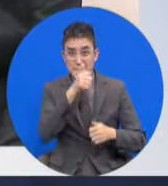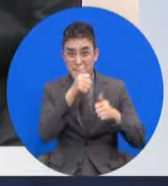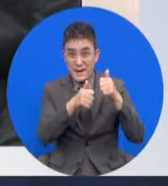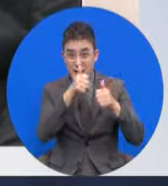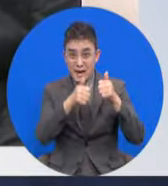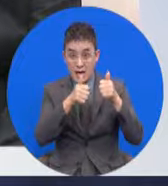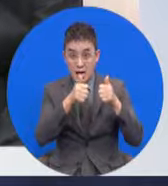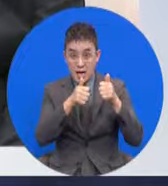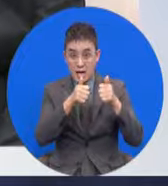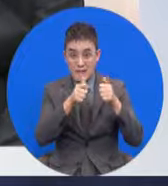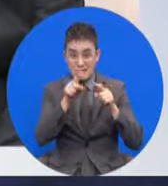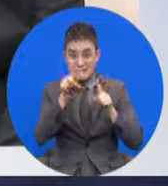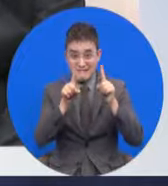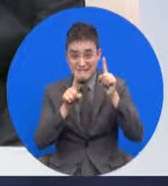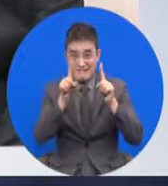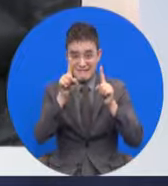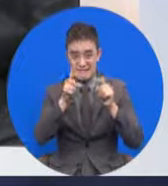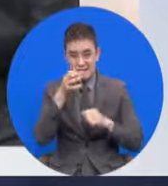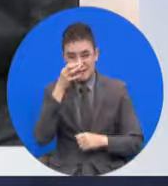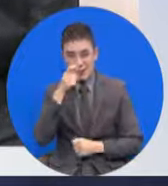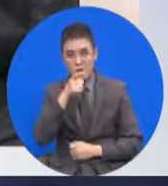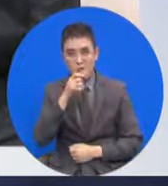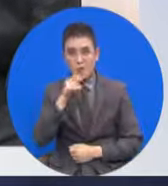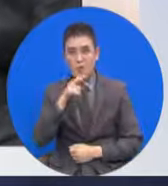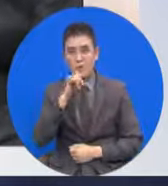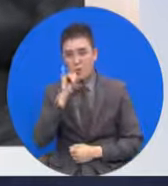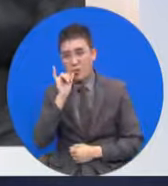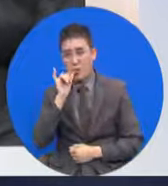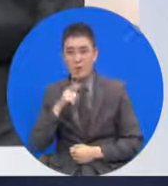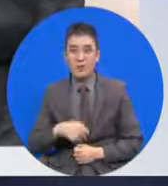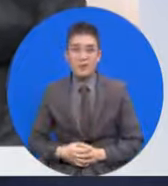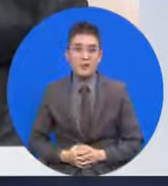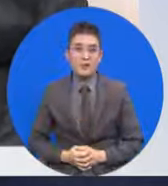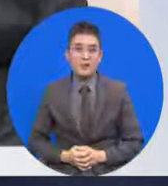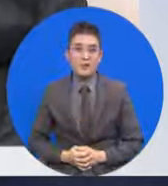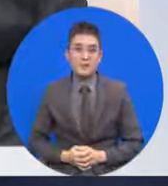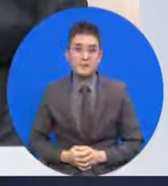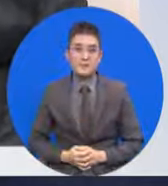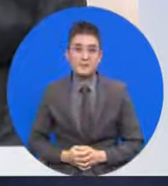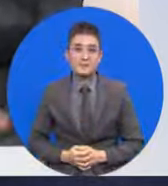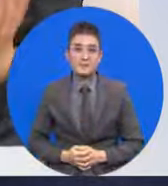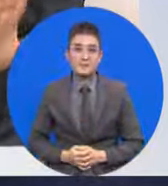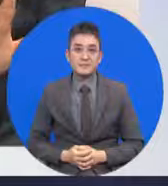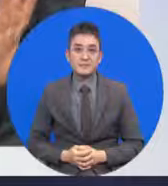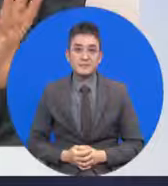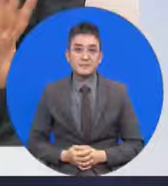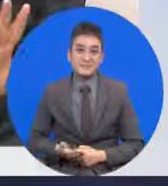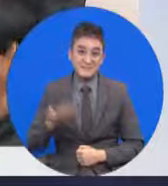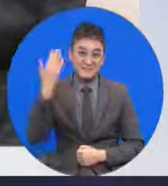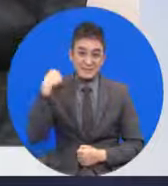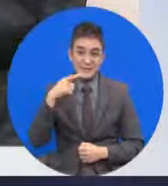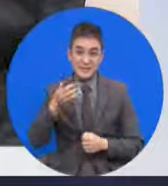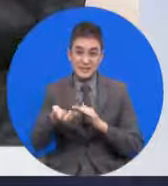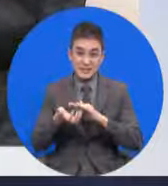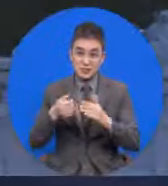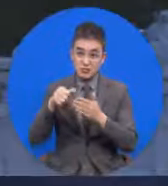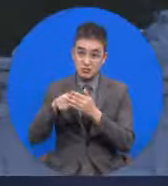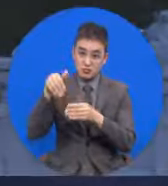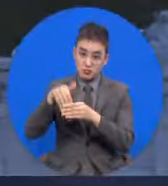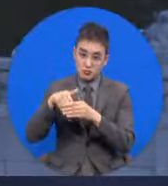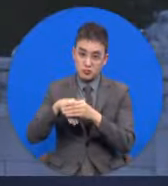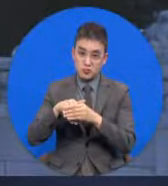것은 상당히 흥미로운 포인트가 아닐 수가 없습니다. 예. 자, 그렇다면 역대 사전 투표율과 최종 투표율은